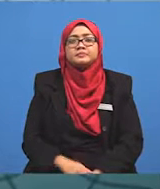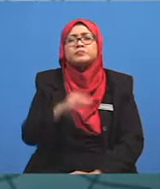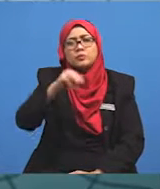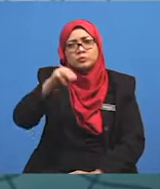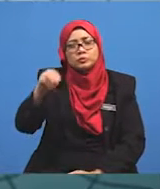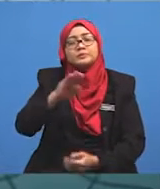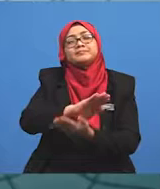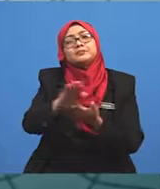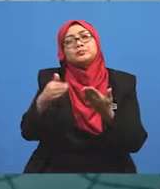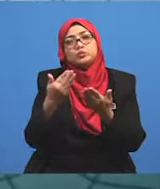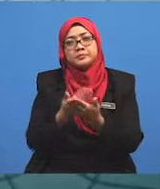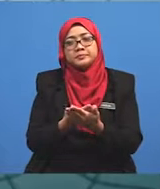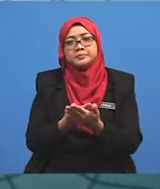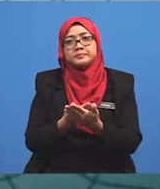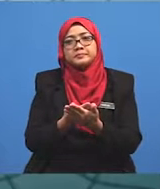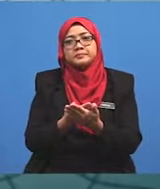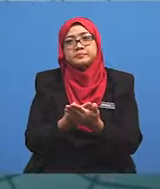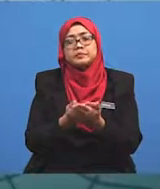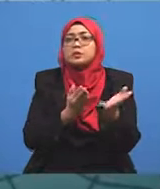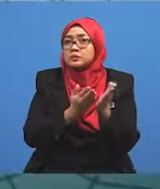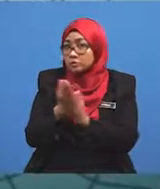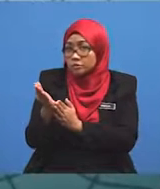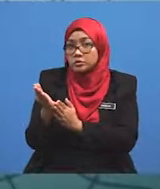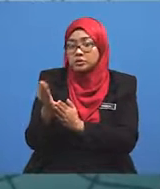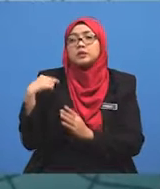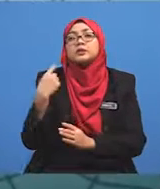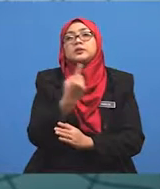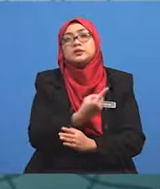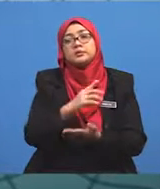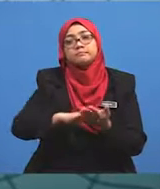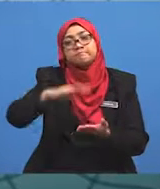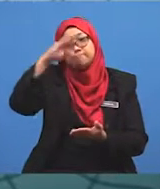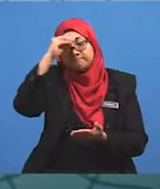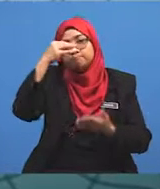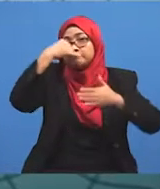Murid-murid yang dirahmati Allah, seterusnya kita beralih kepada isi yang seterusnya.